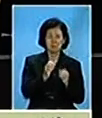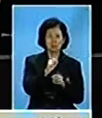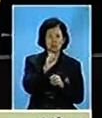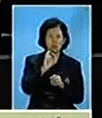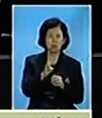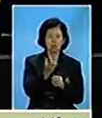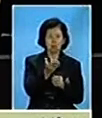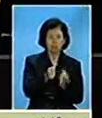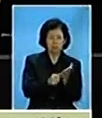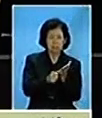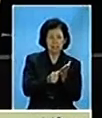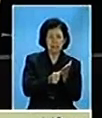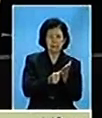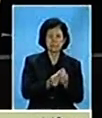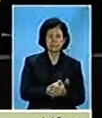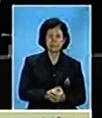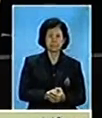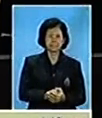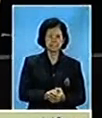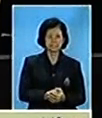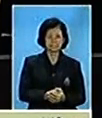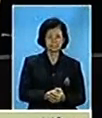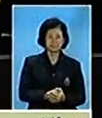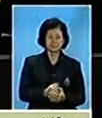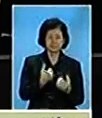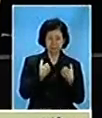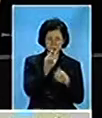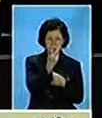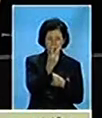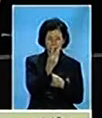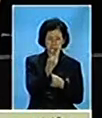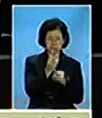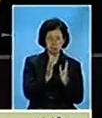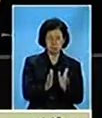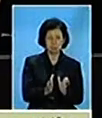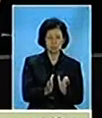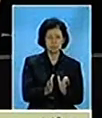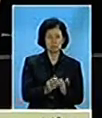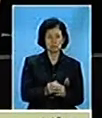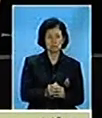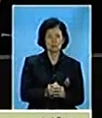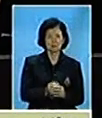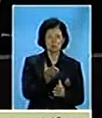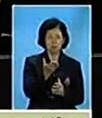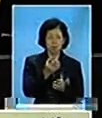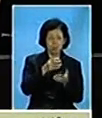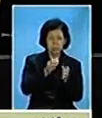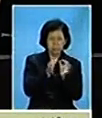ษ์นี่มีกี่ใครมีสองท่านนะครับที่จะขออภิปรายนะ